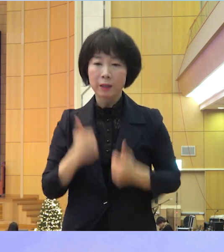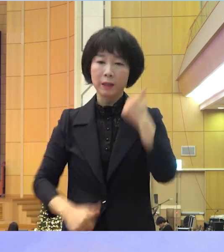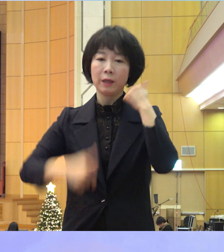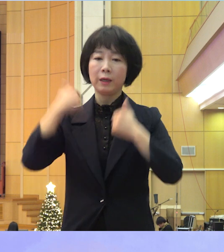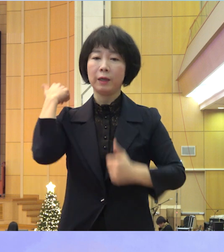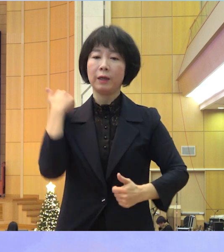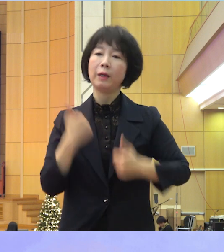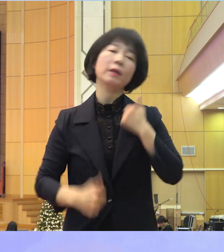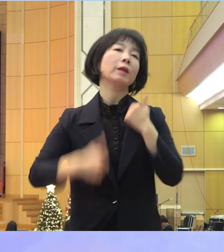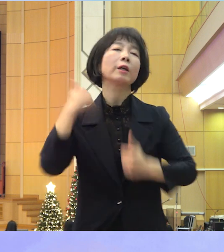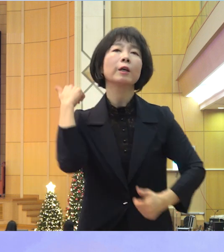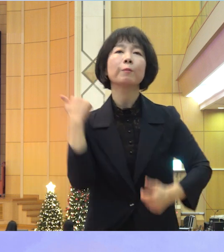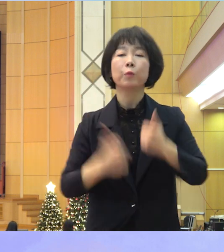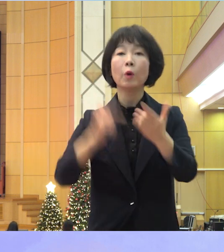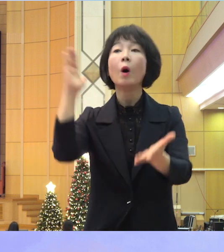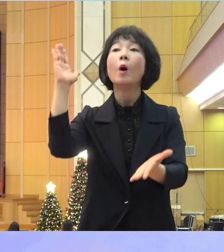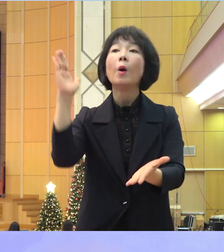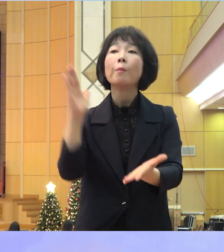자유와